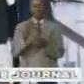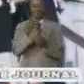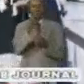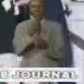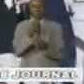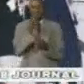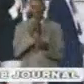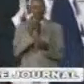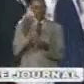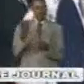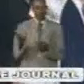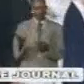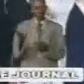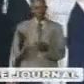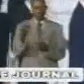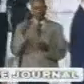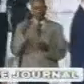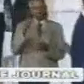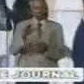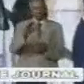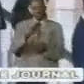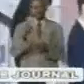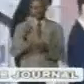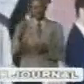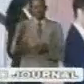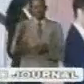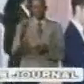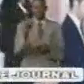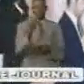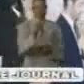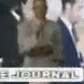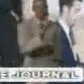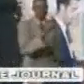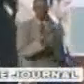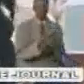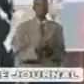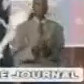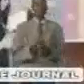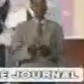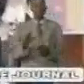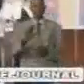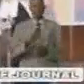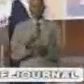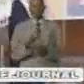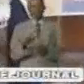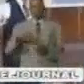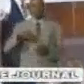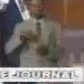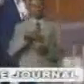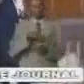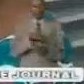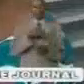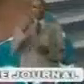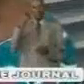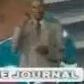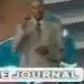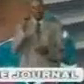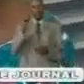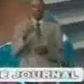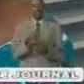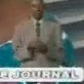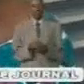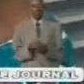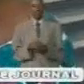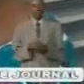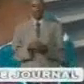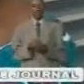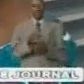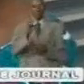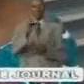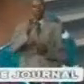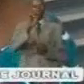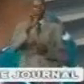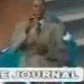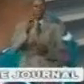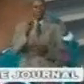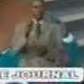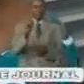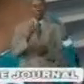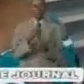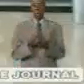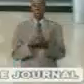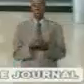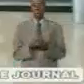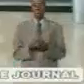pays respectifs, pays membres de l'Organisation internationale de la francophonie, dixit Isabelle